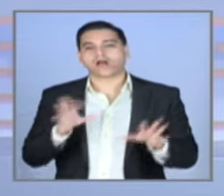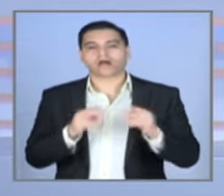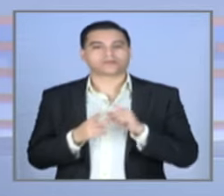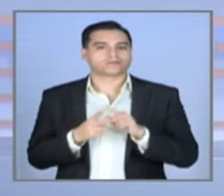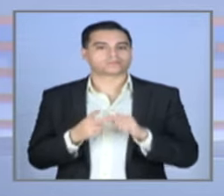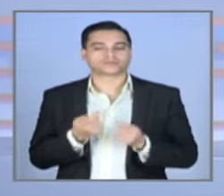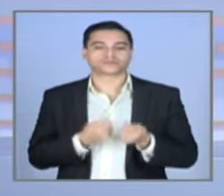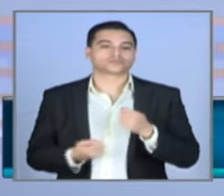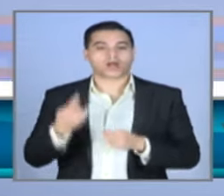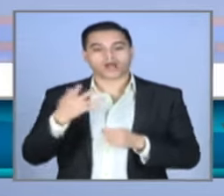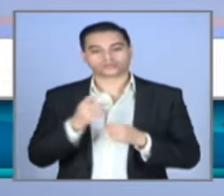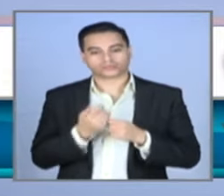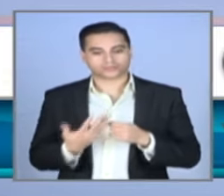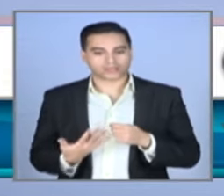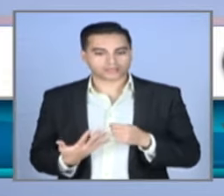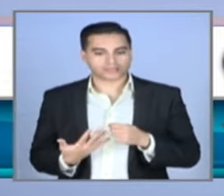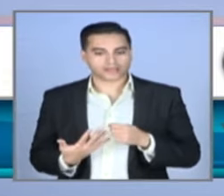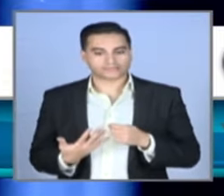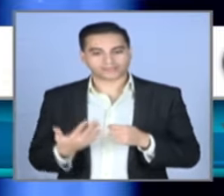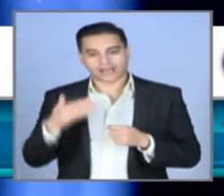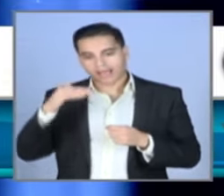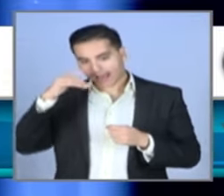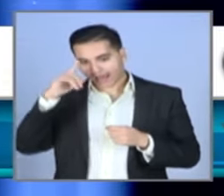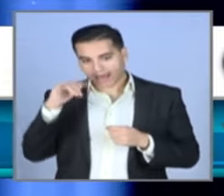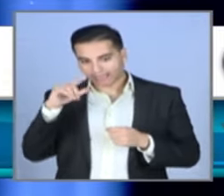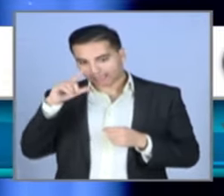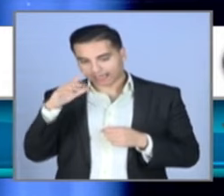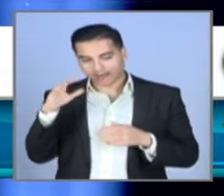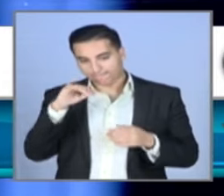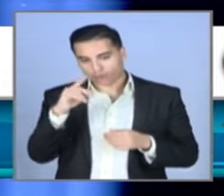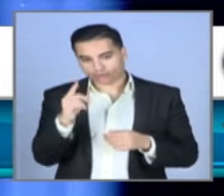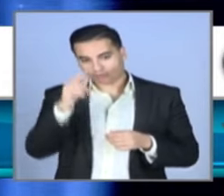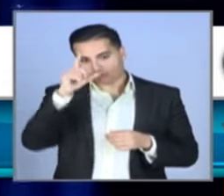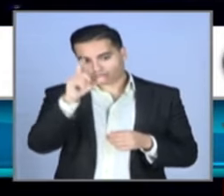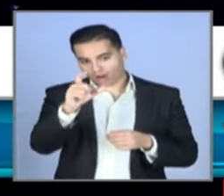اختيارين بزائد 10 أو ناقص 5 لعيلة عبد الباقي: